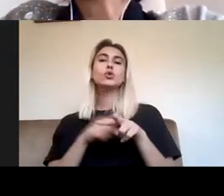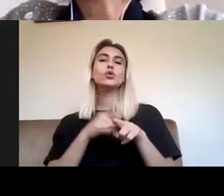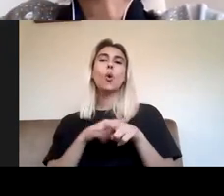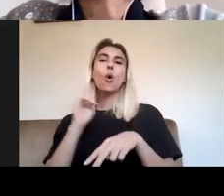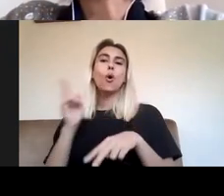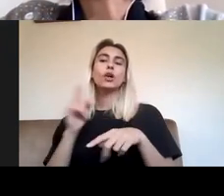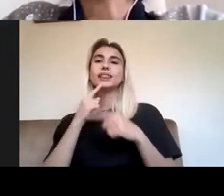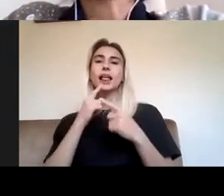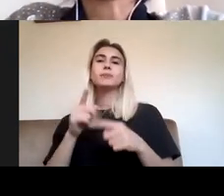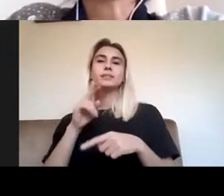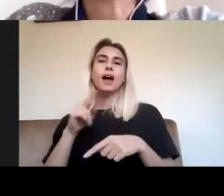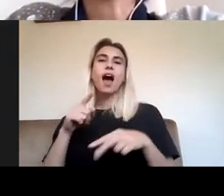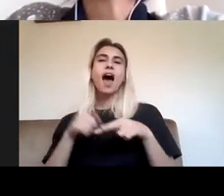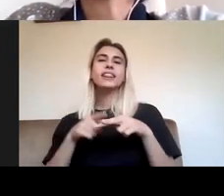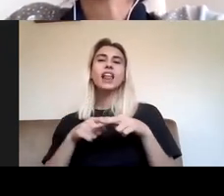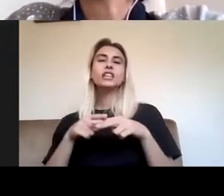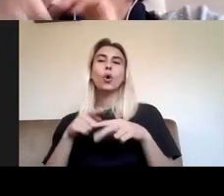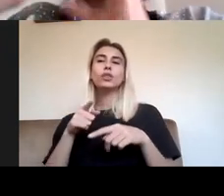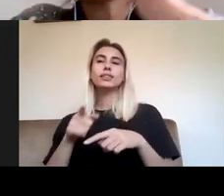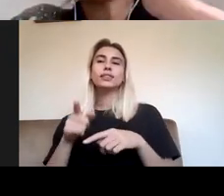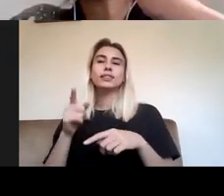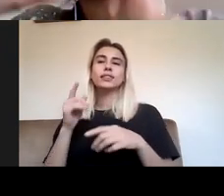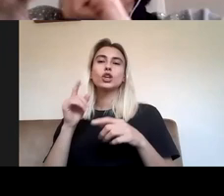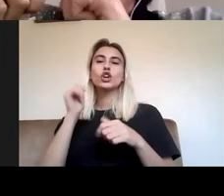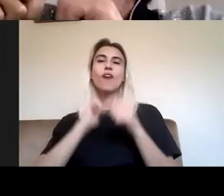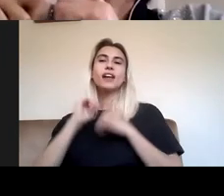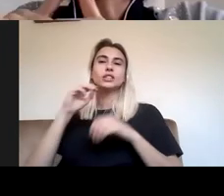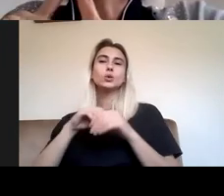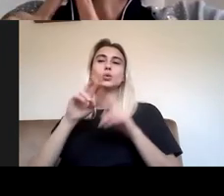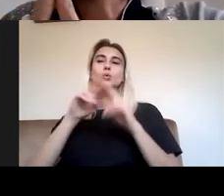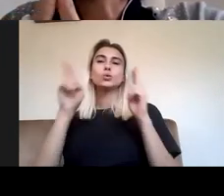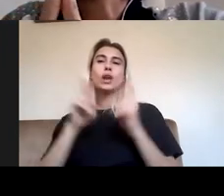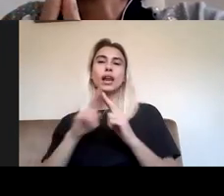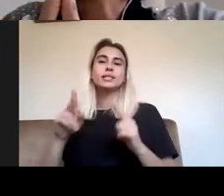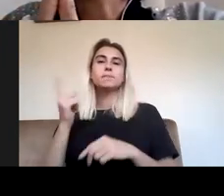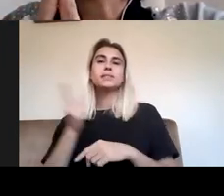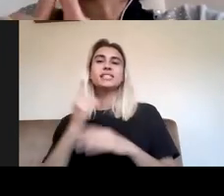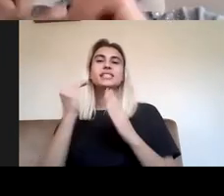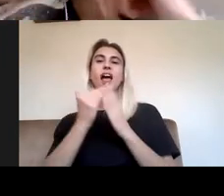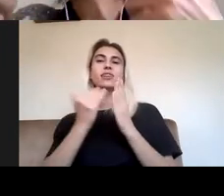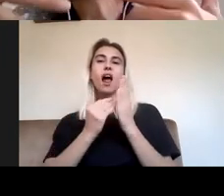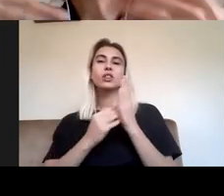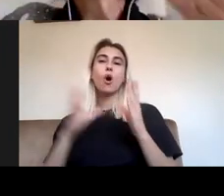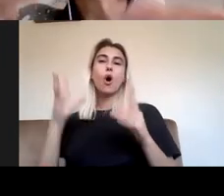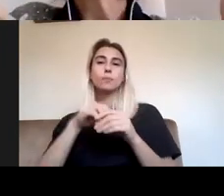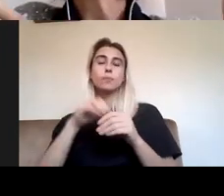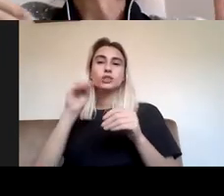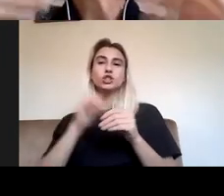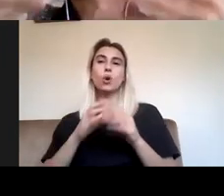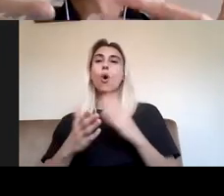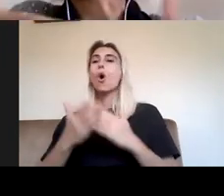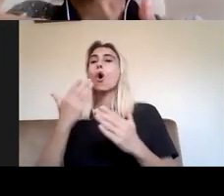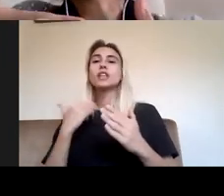gibi o akreditasyon süreçlerinde, yani üniversite boyutlarında uluslararası bir standarda oturtabilmek için ya da